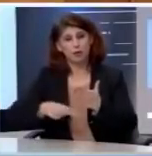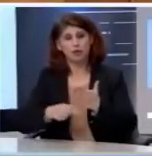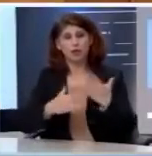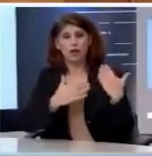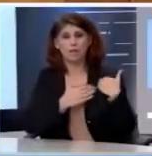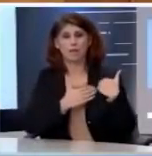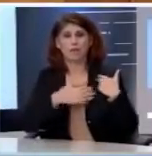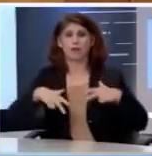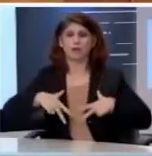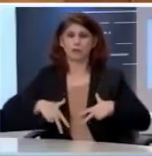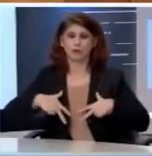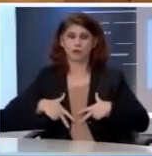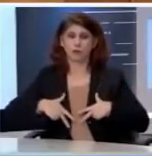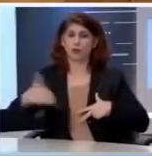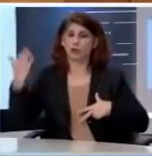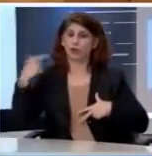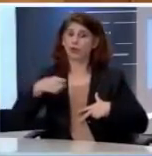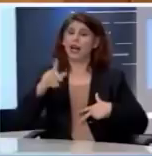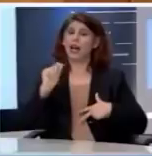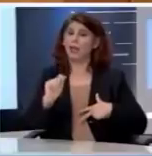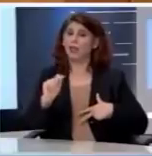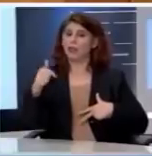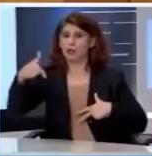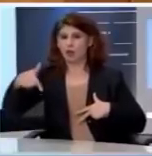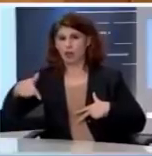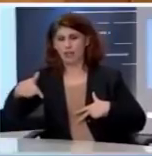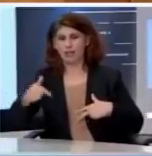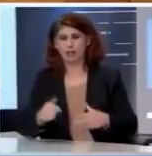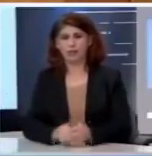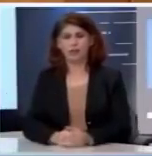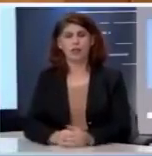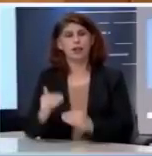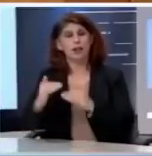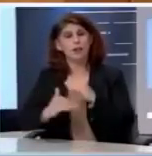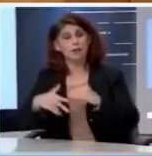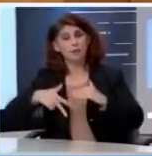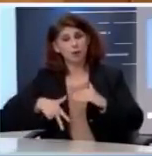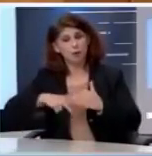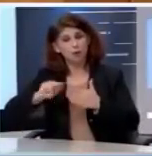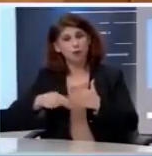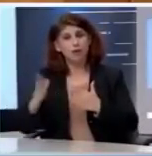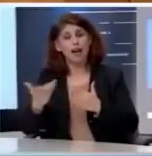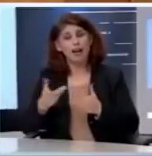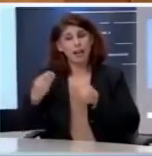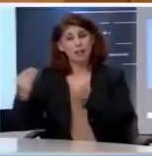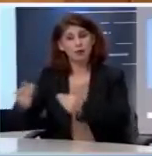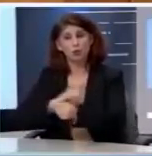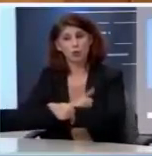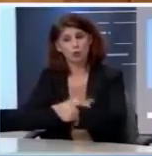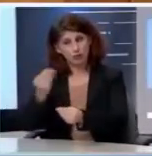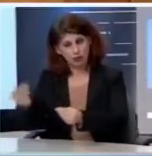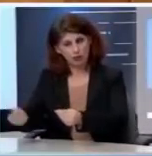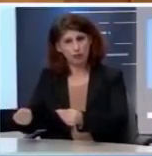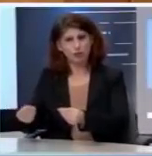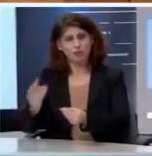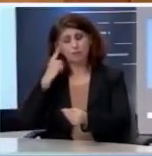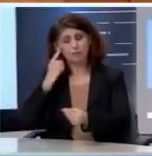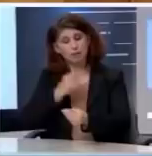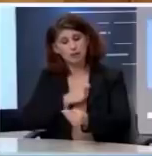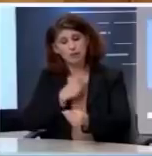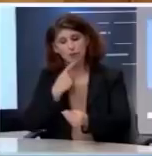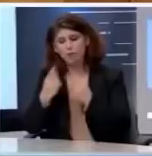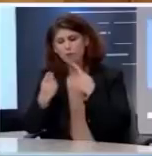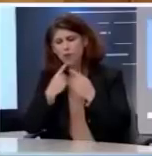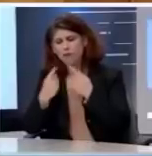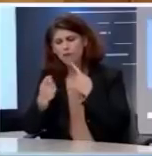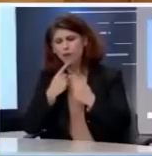υπογράφει αρμοδίως ο υπουργός, ο οποίος τότε ήταν ο Άδωνης Γεωργιάδης. Ο υφυπουργός υπογράφει εφόσον εξουσιοδοτημένος. Εικάζω ότι υπήρξε